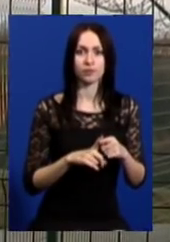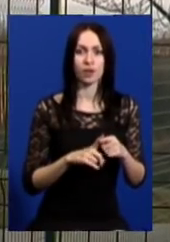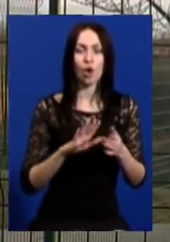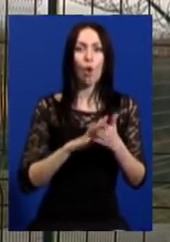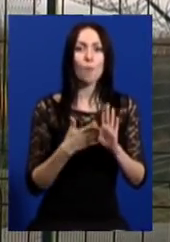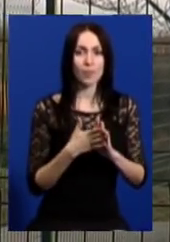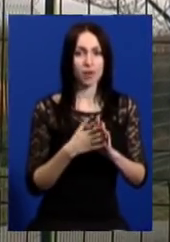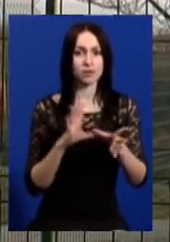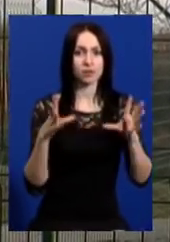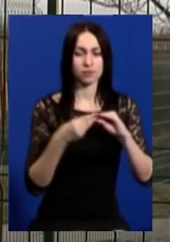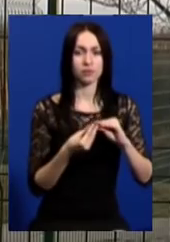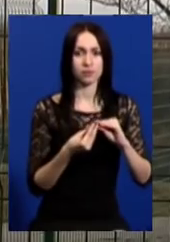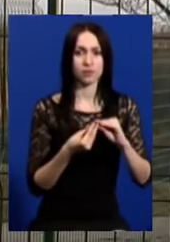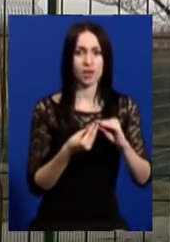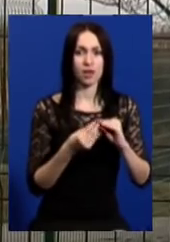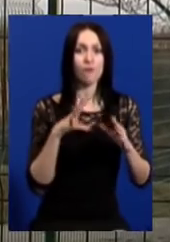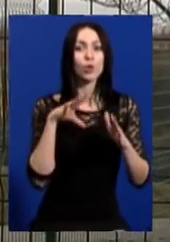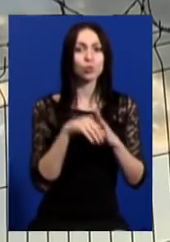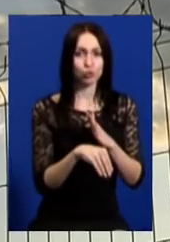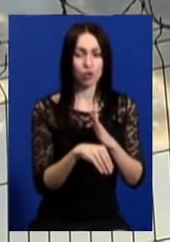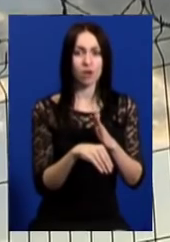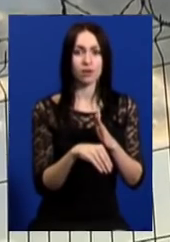комплекс, включаючи